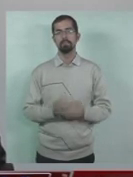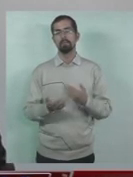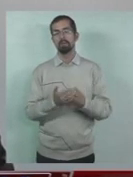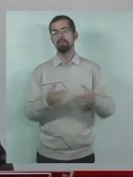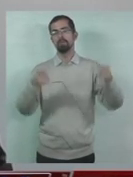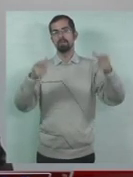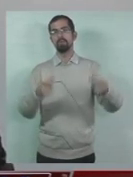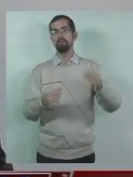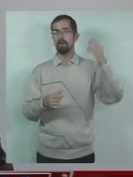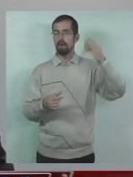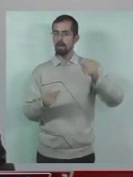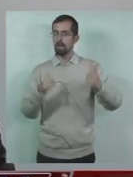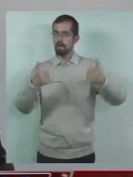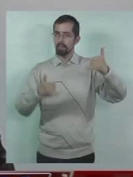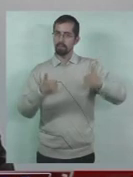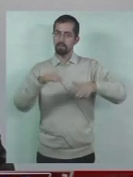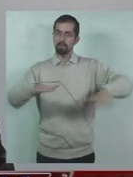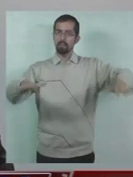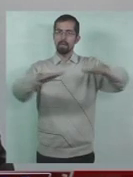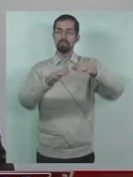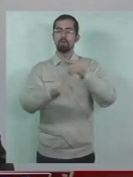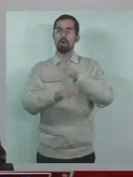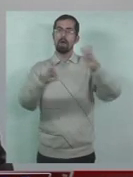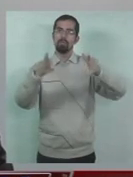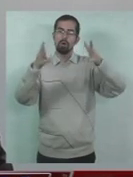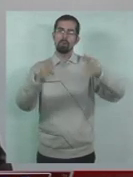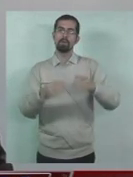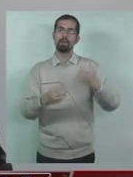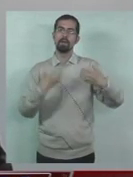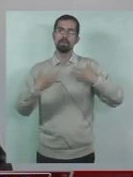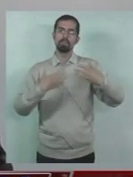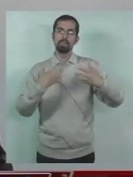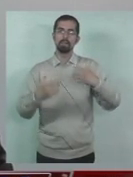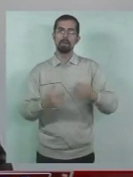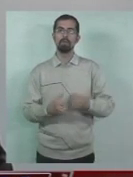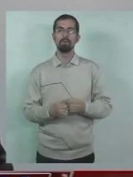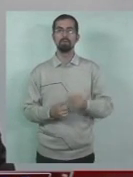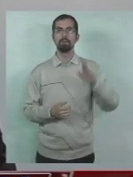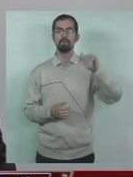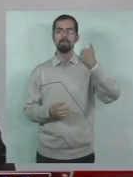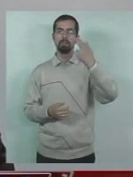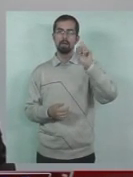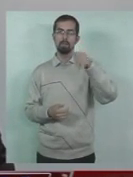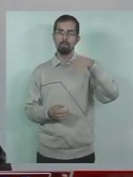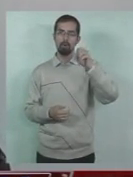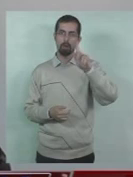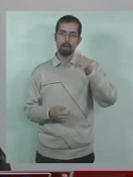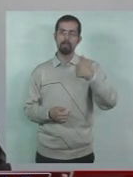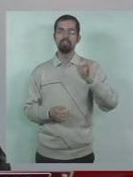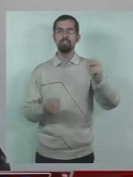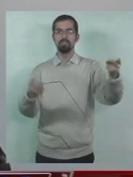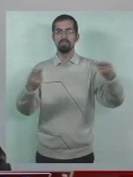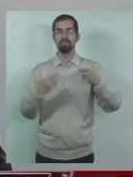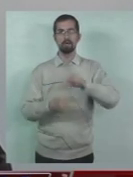la secțiunea Creație, după care, la ora 19, spectacol Maicu Drojdea cu invitații